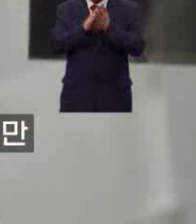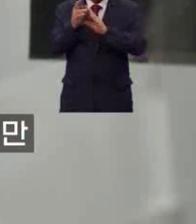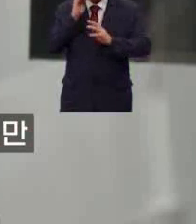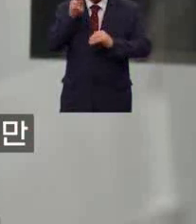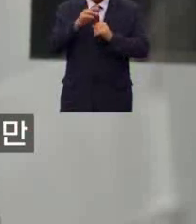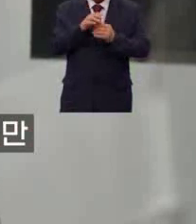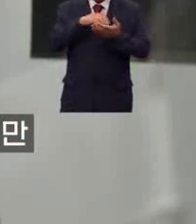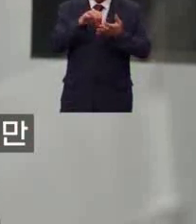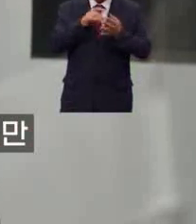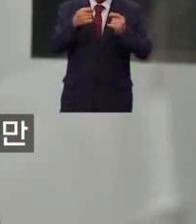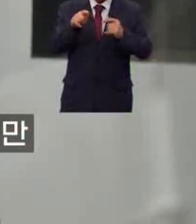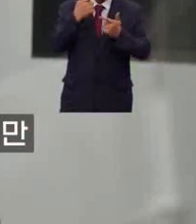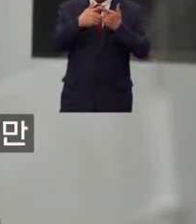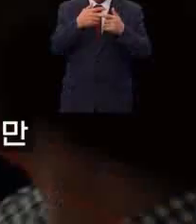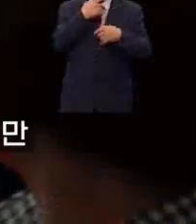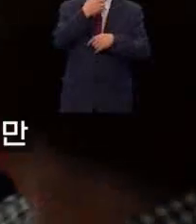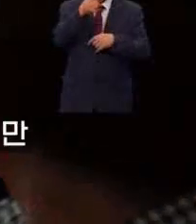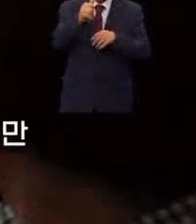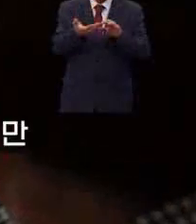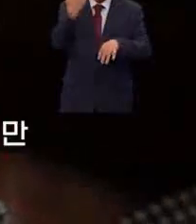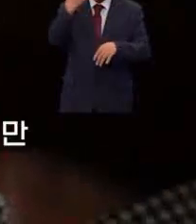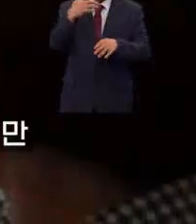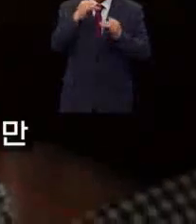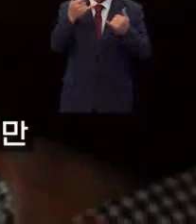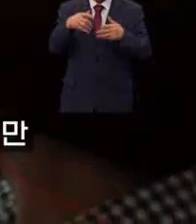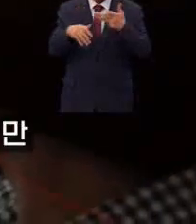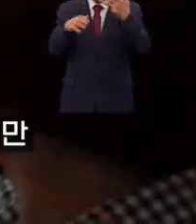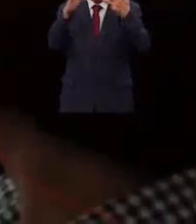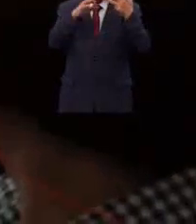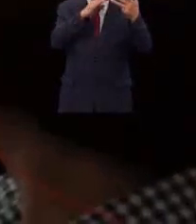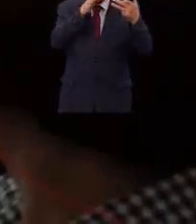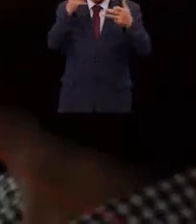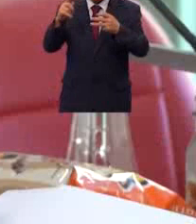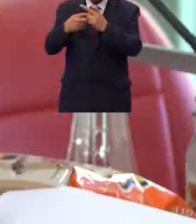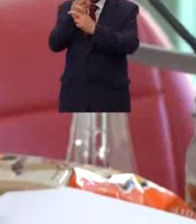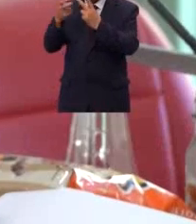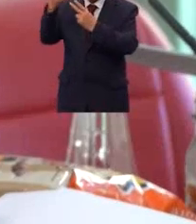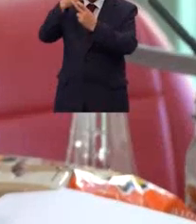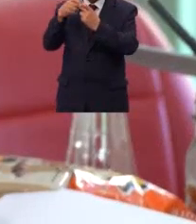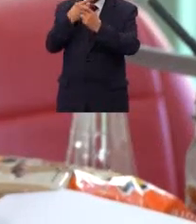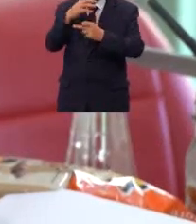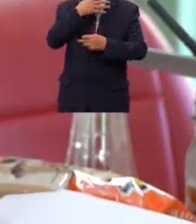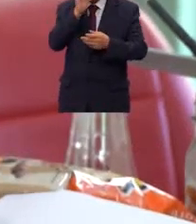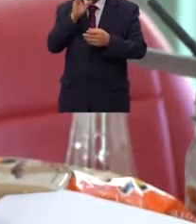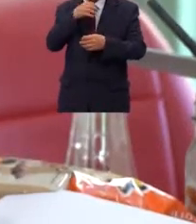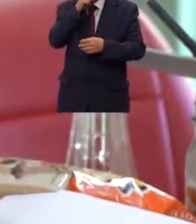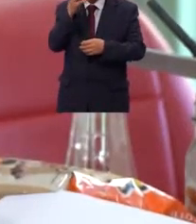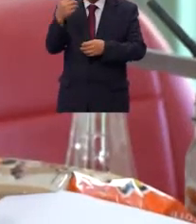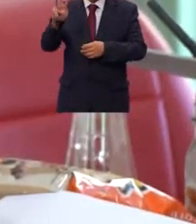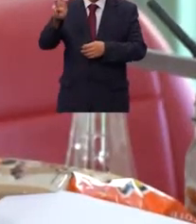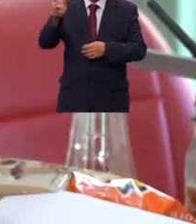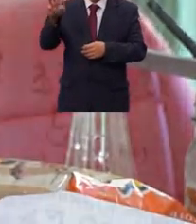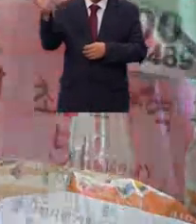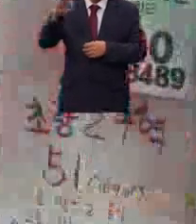주로 말씀드리면 부산시의 65세 이상 고령화 비율은 18% 정도지만 삼복도로 마을은 고령화 비율이 약 33%